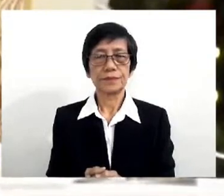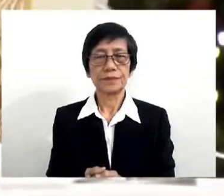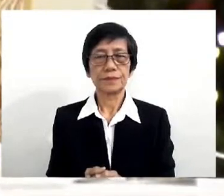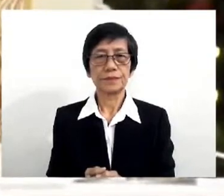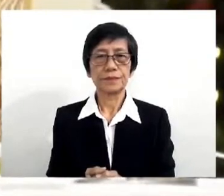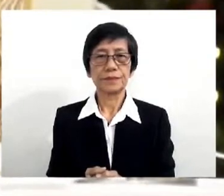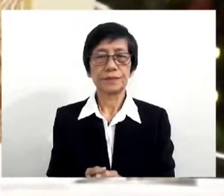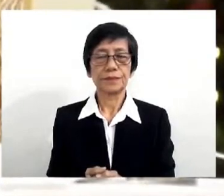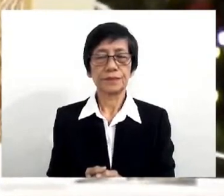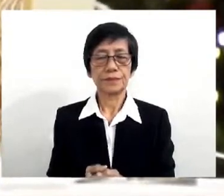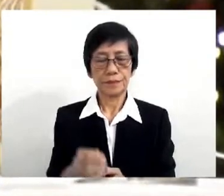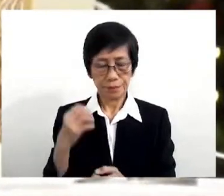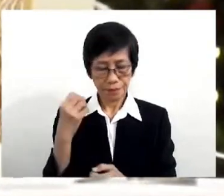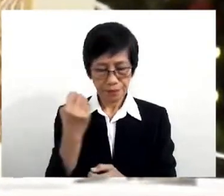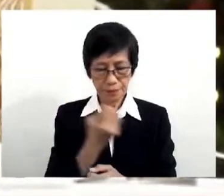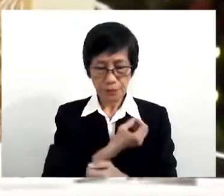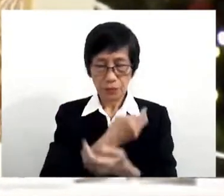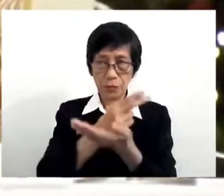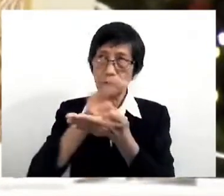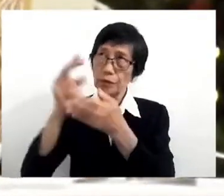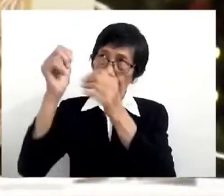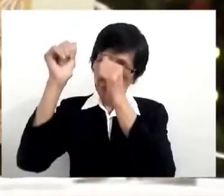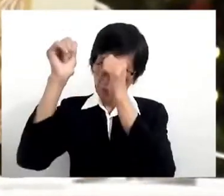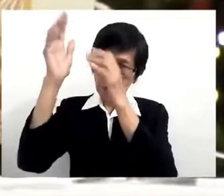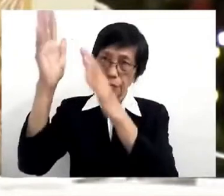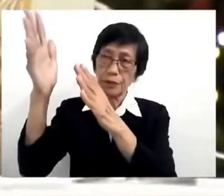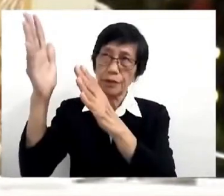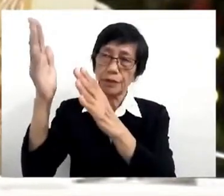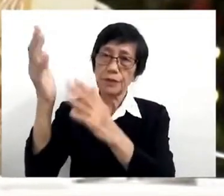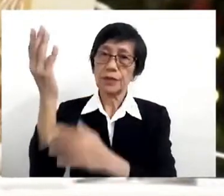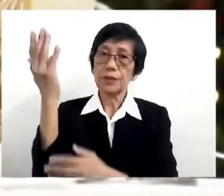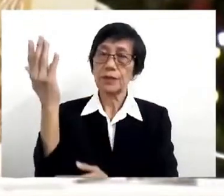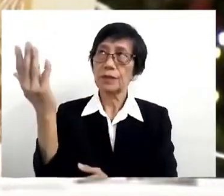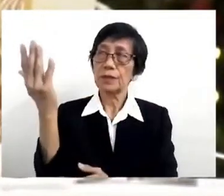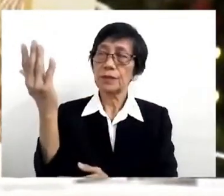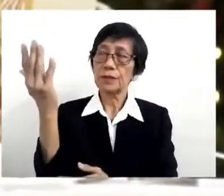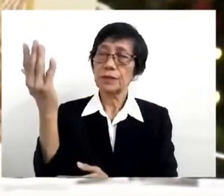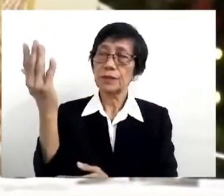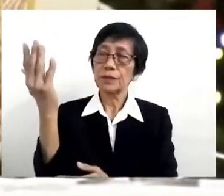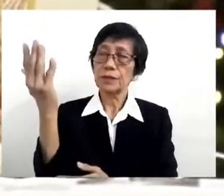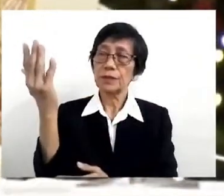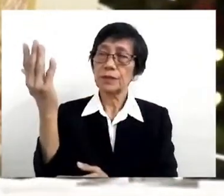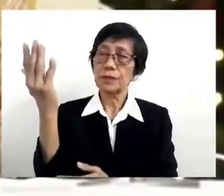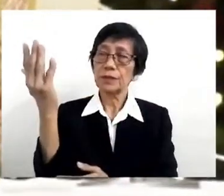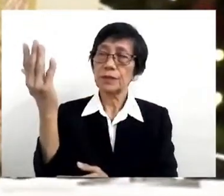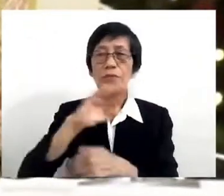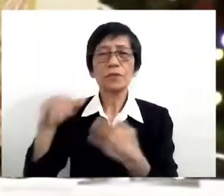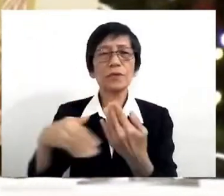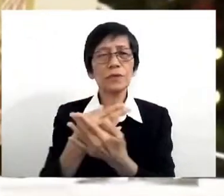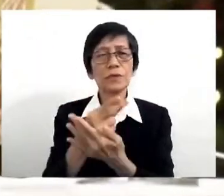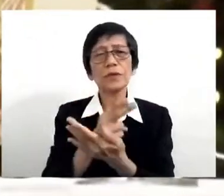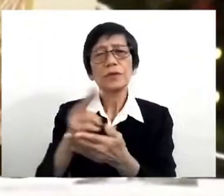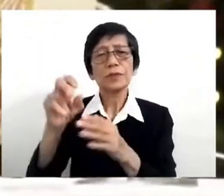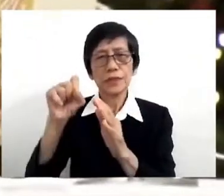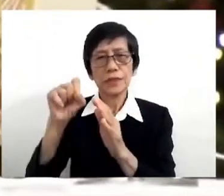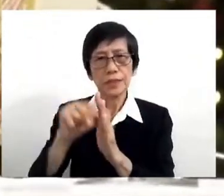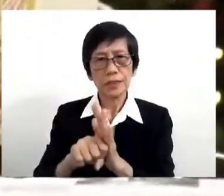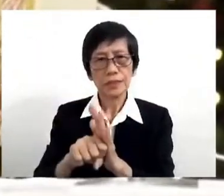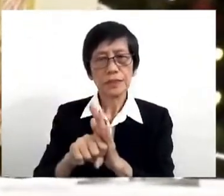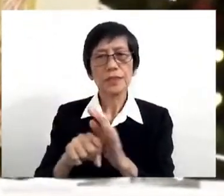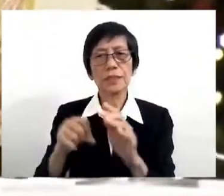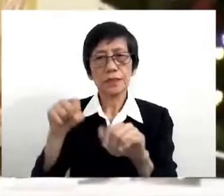Ama naming banal, ikaw po ang bukal ng tanang kabanalan. Kaya't sa